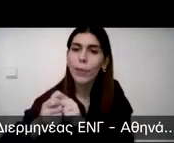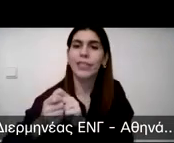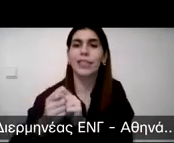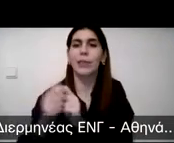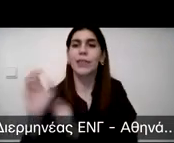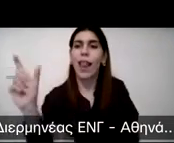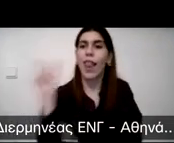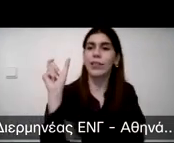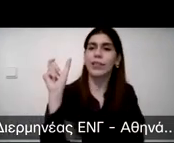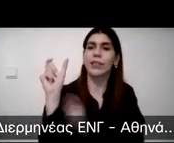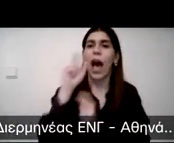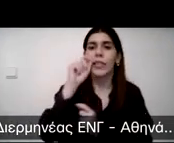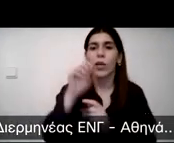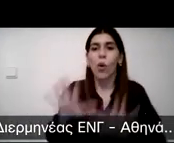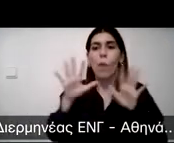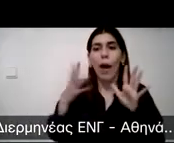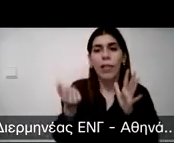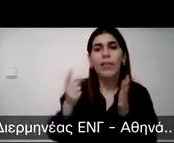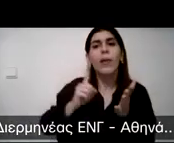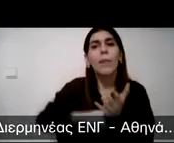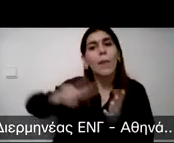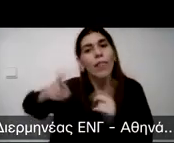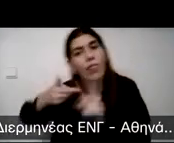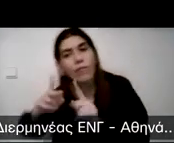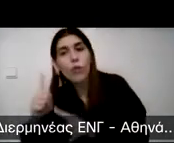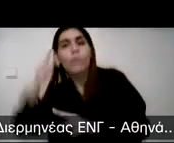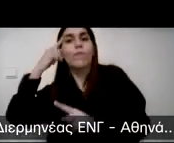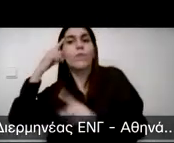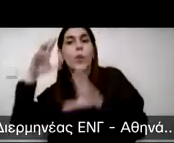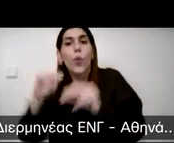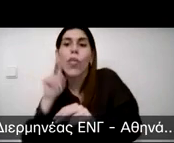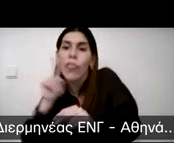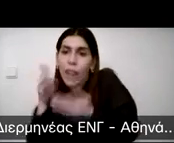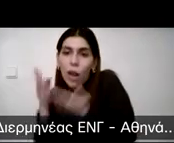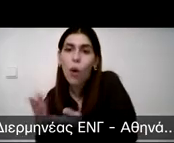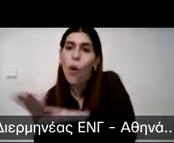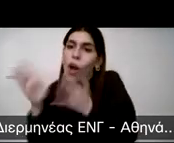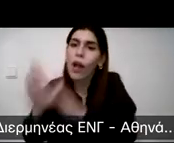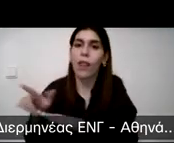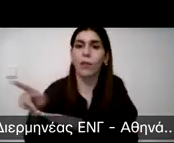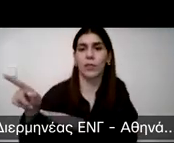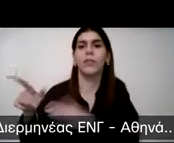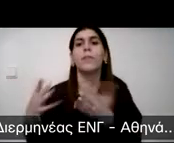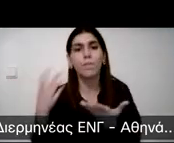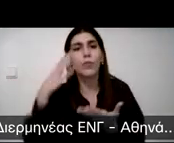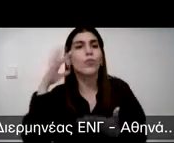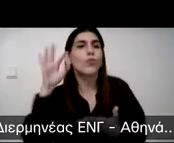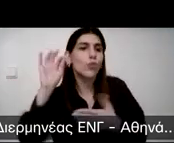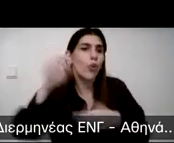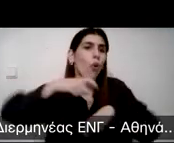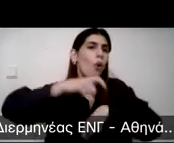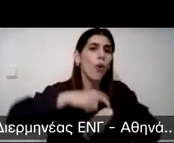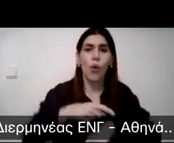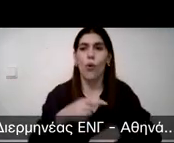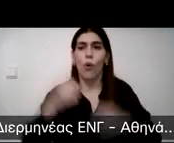Και επειδή ο χρόνος που διατίθεται για κάθε εισήγηση είναι περιορισμένος, ας ξεκινήσουμε χωρίς χρονοτριβή